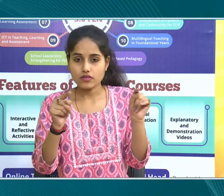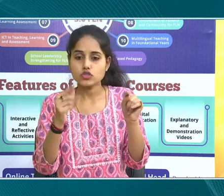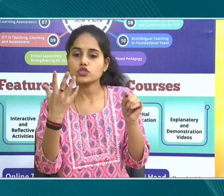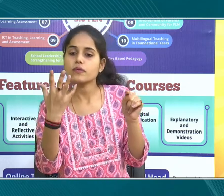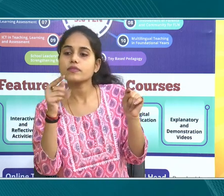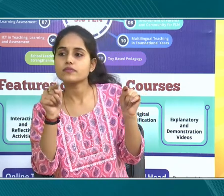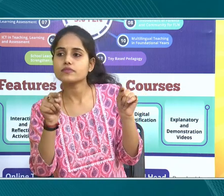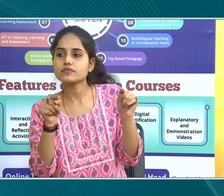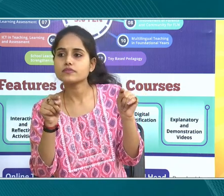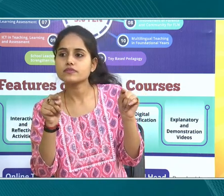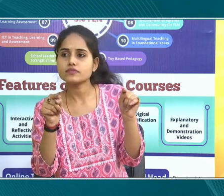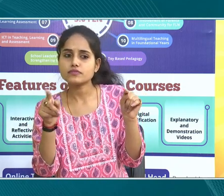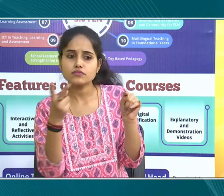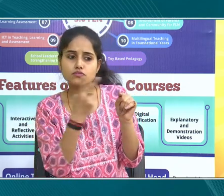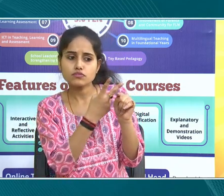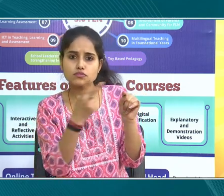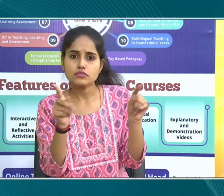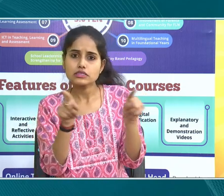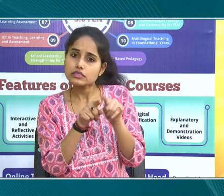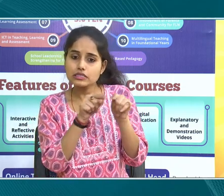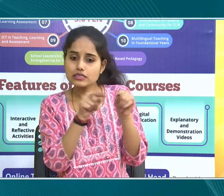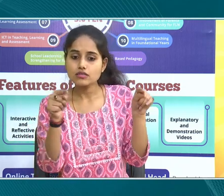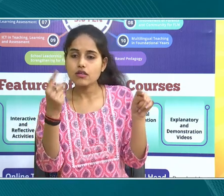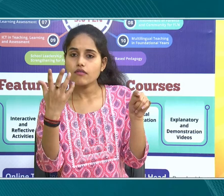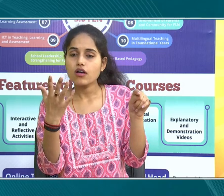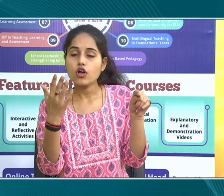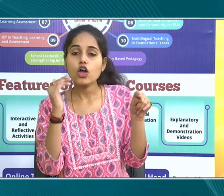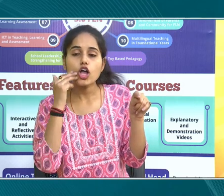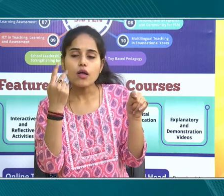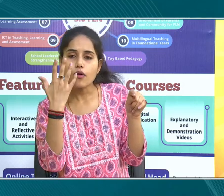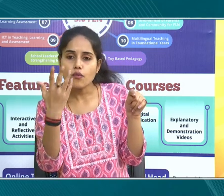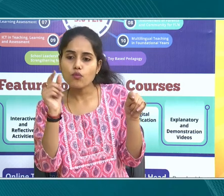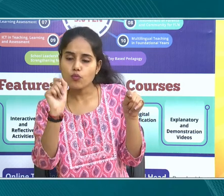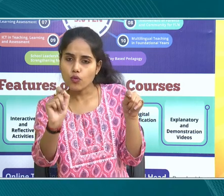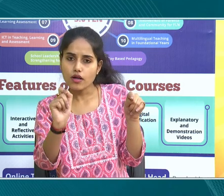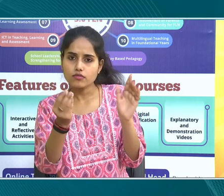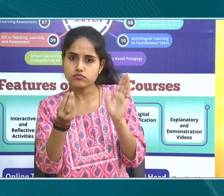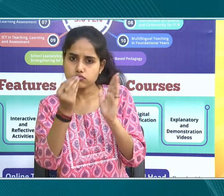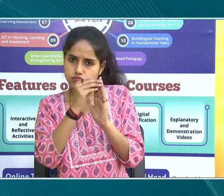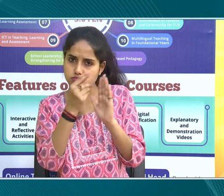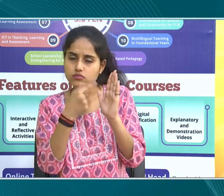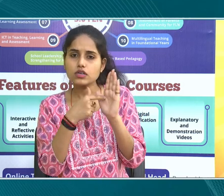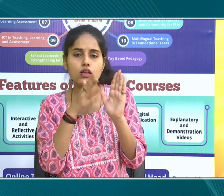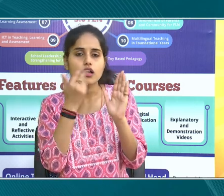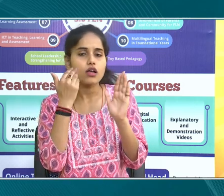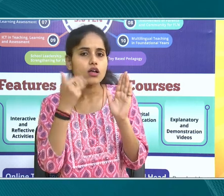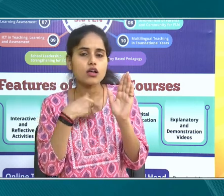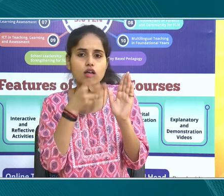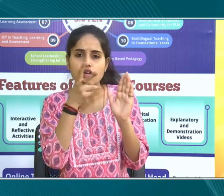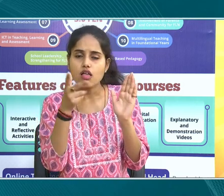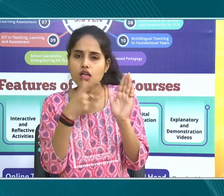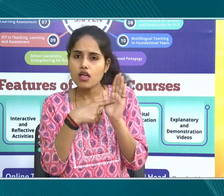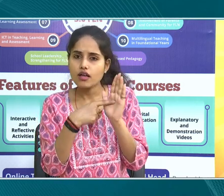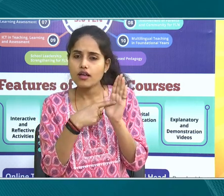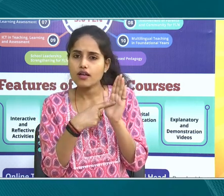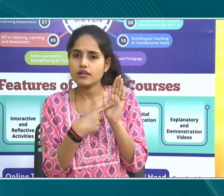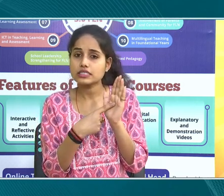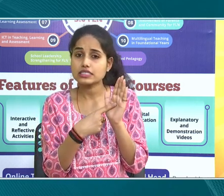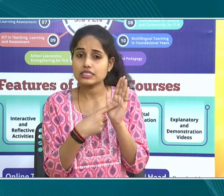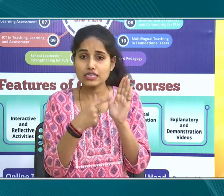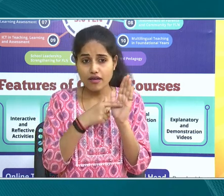दर्शाया यहां पे देखिए बराबर दूरी पे आया था और जब 5 दर्शाने के बाद मैंने कहा की 3